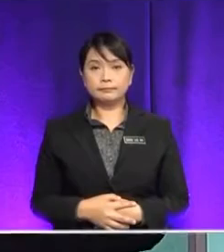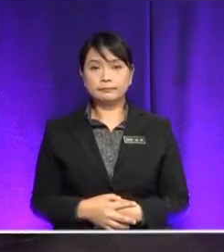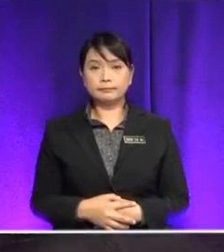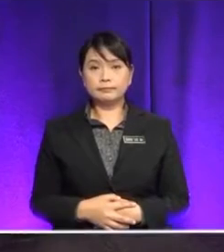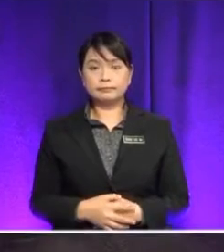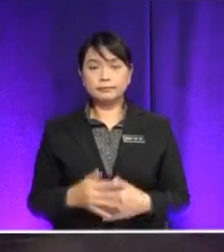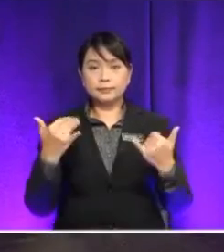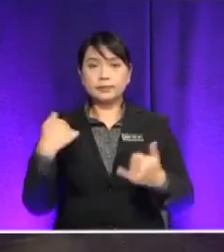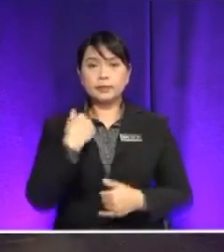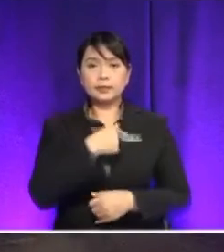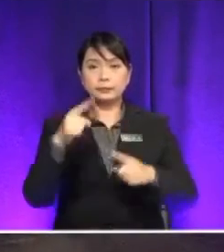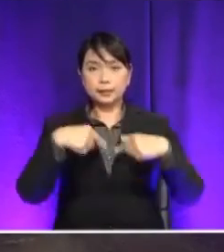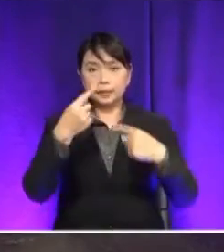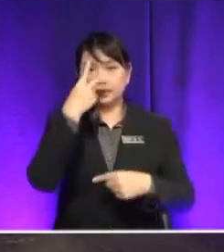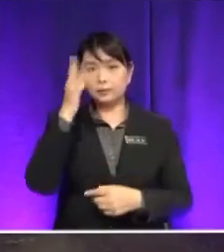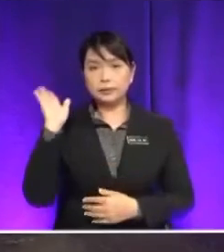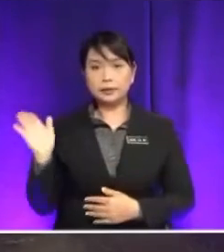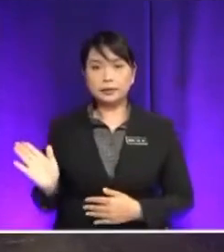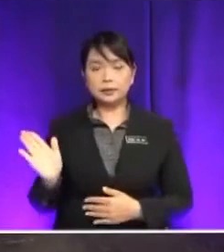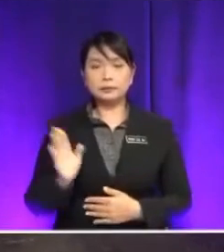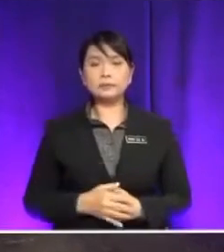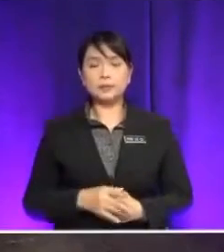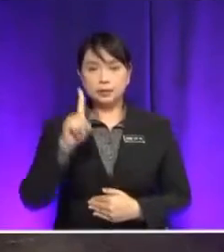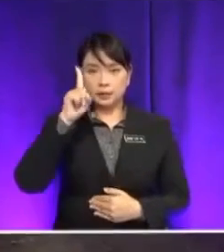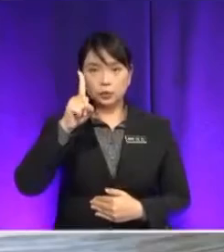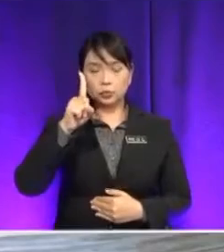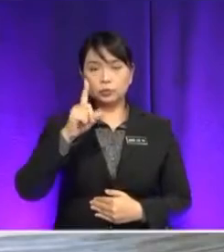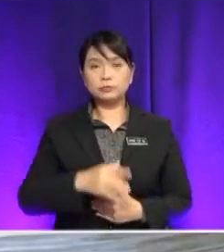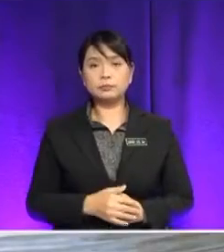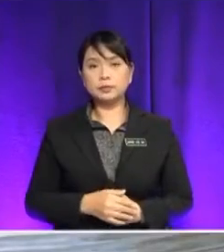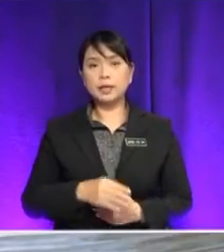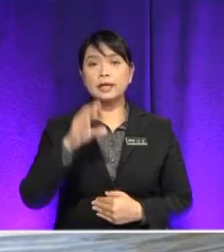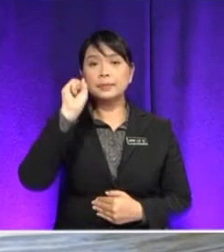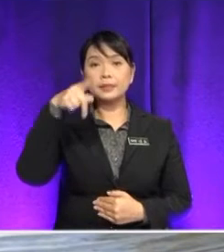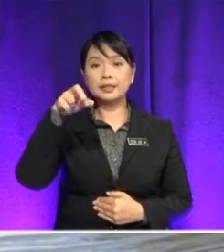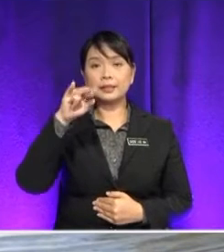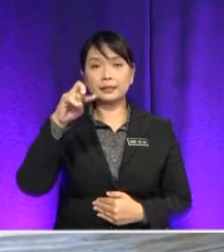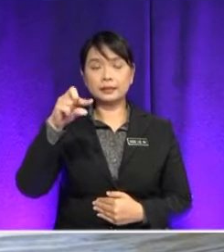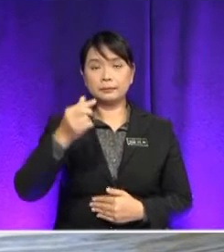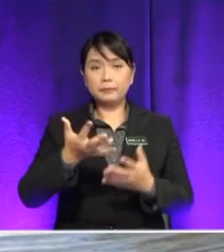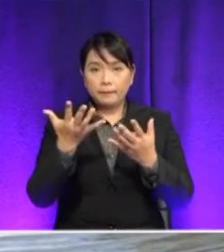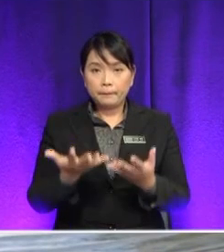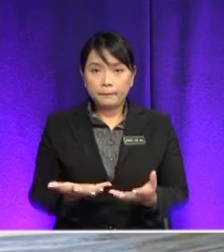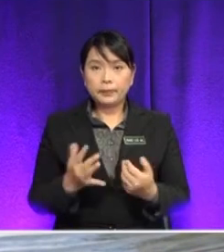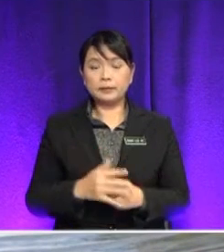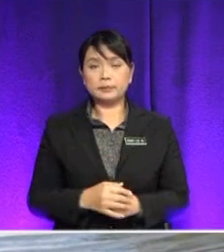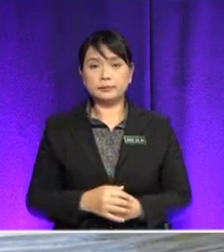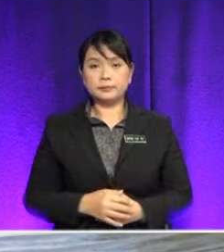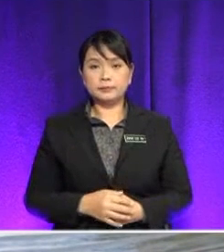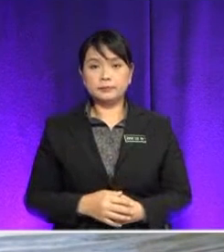boleh raja21 menunjukkan satu springboard beban bergetar pada kedudukan